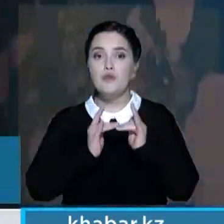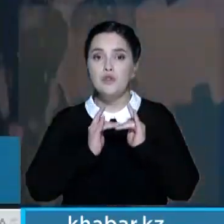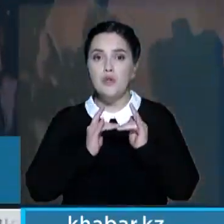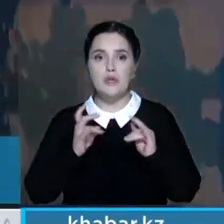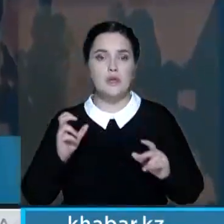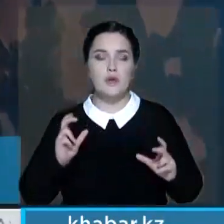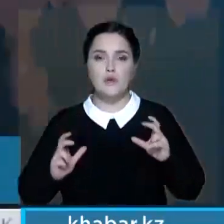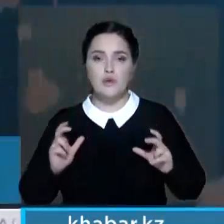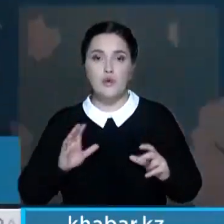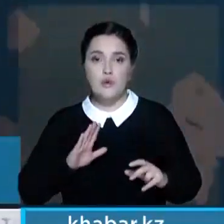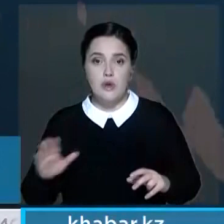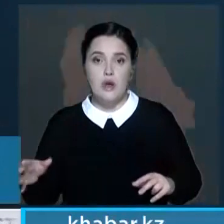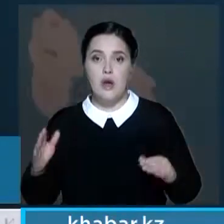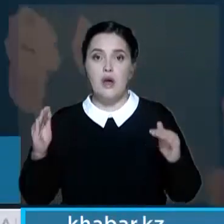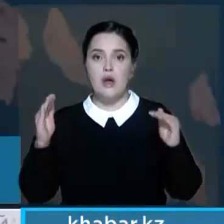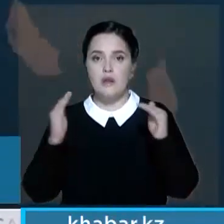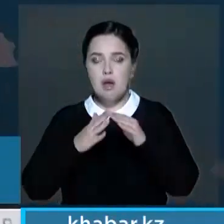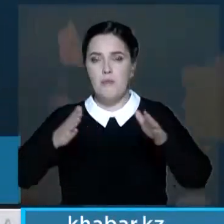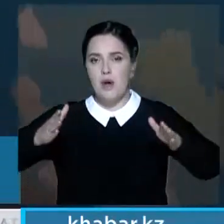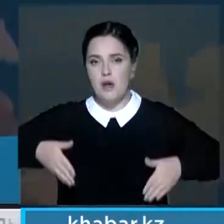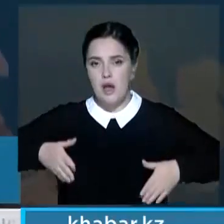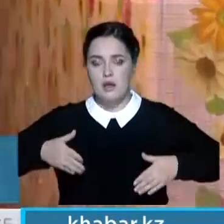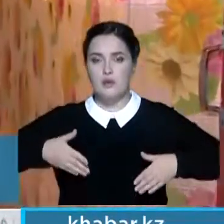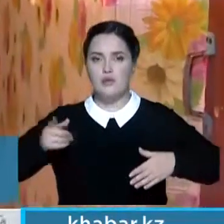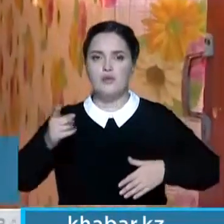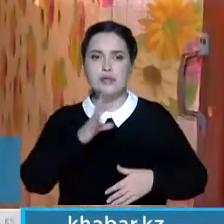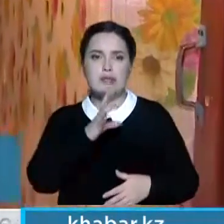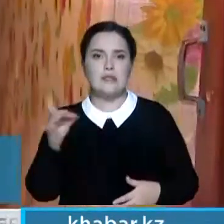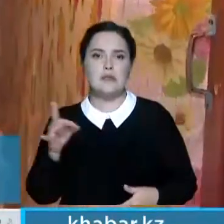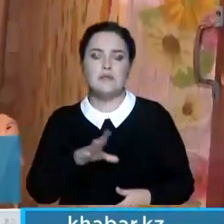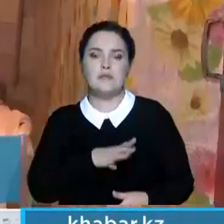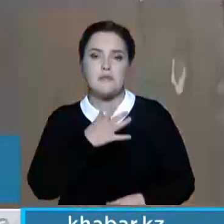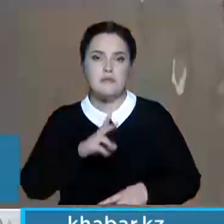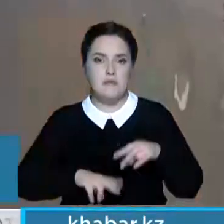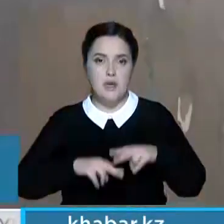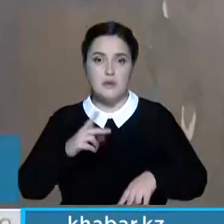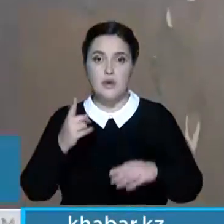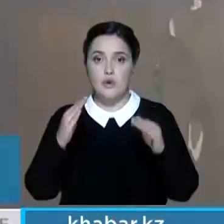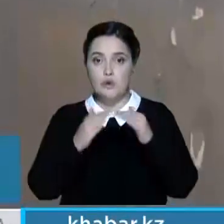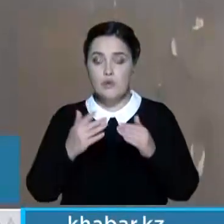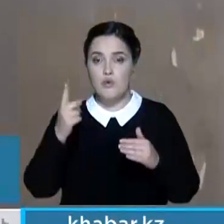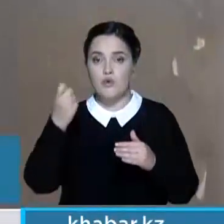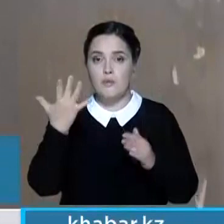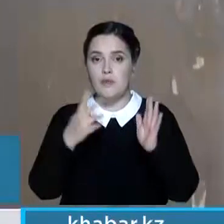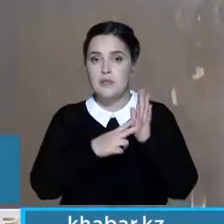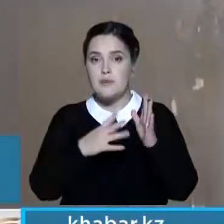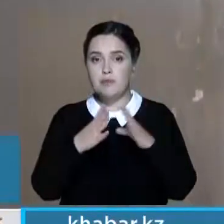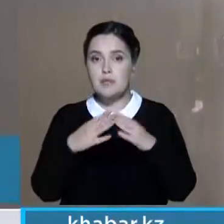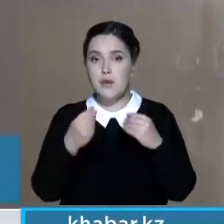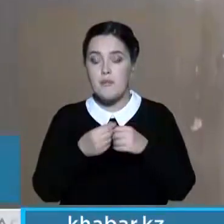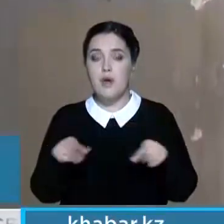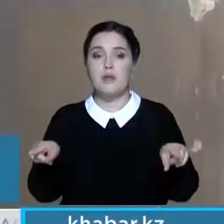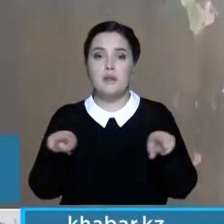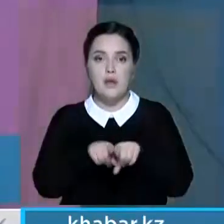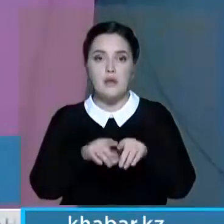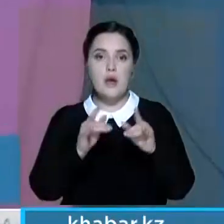не студенческие, а дома коридорного типа, построены еще в советские годы. В одном доме живут 157 семей. Таких